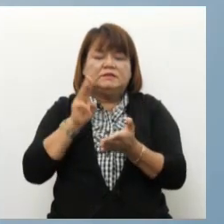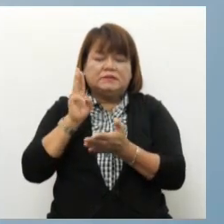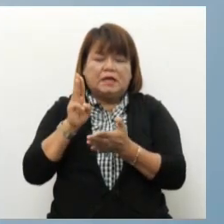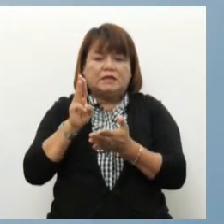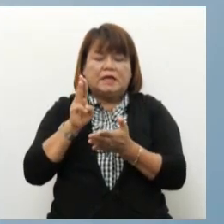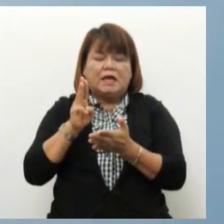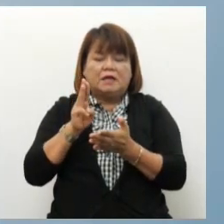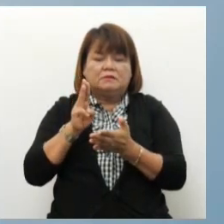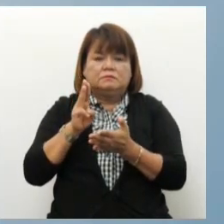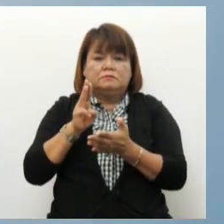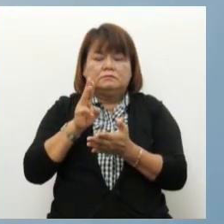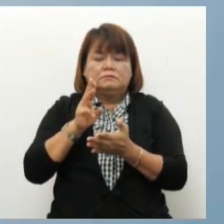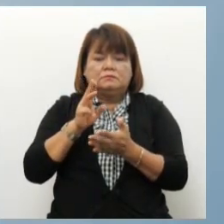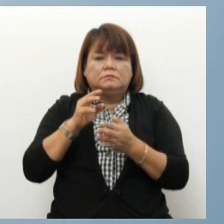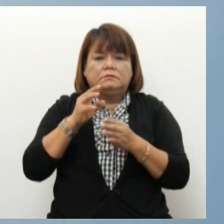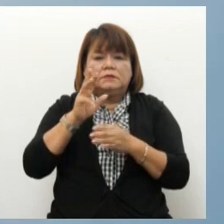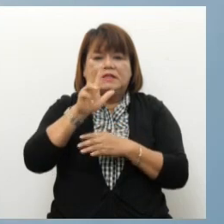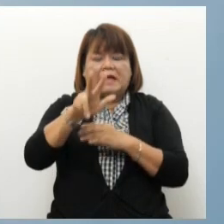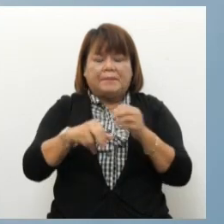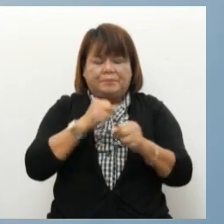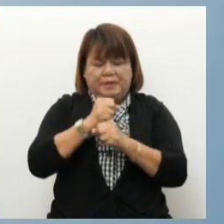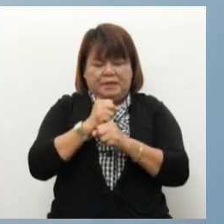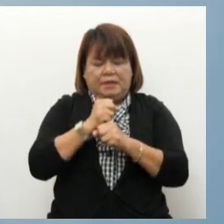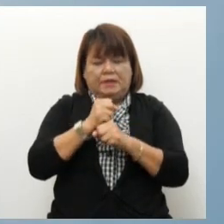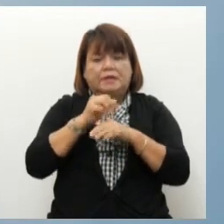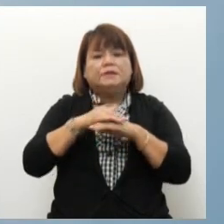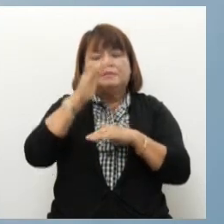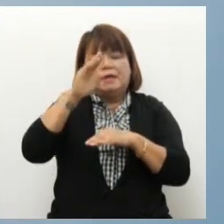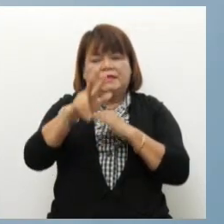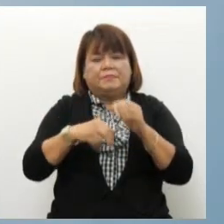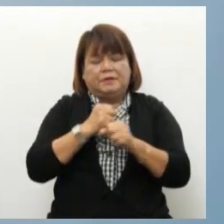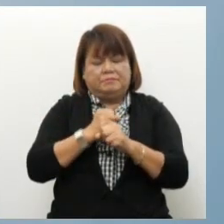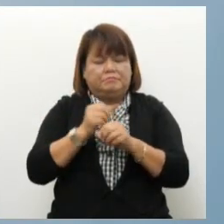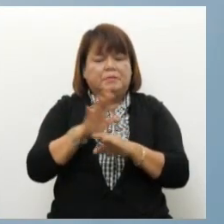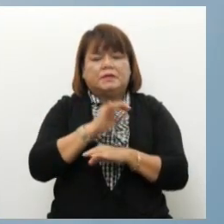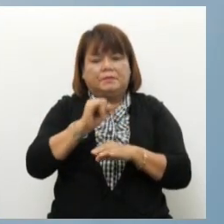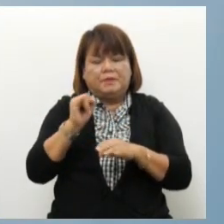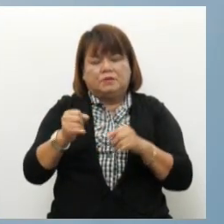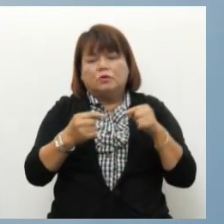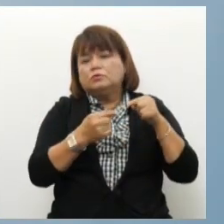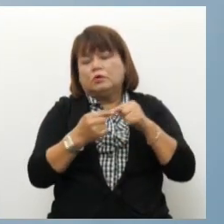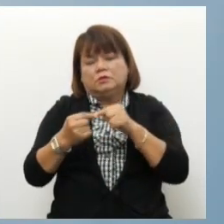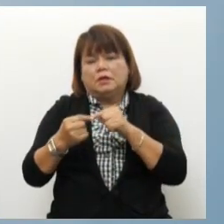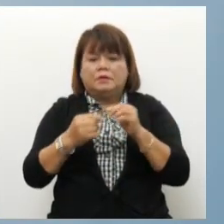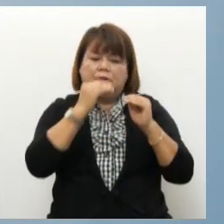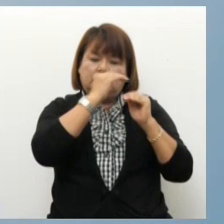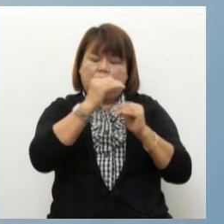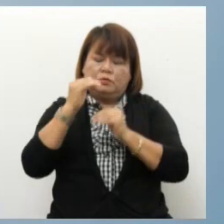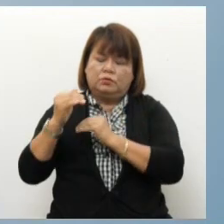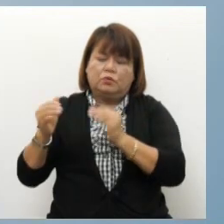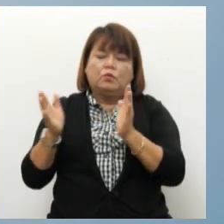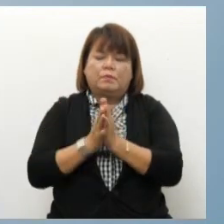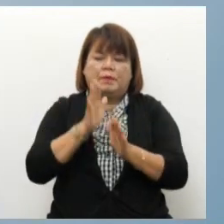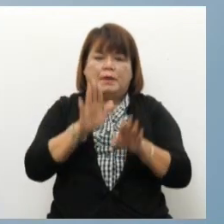3ปีการนับ3ปีไม่จำเป็นต้องต่อเนื่องนะครับอาจจะมีการเว้นช่วงก็ได้แต่ต้องนับรวมกันให้